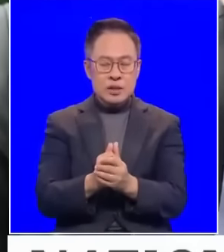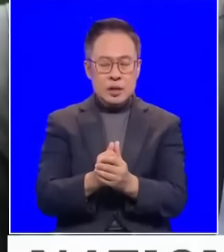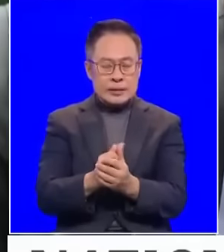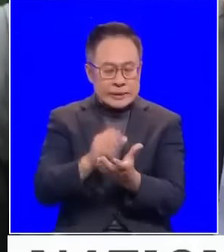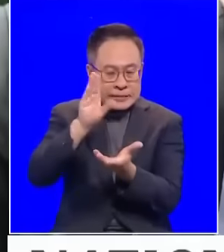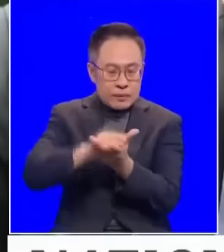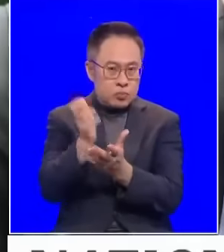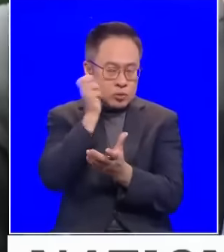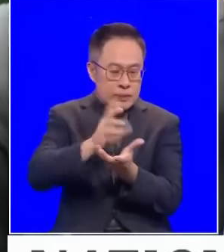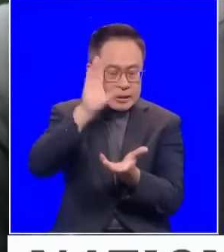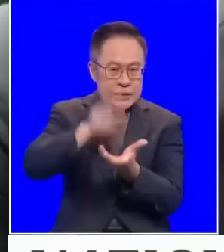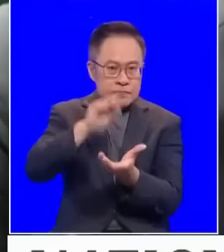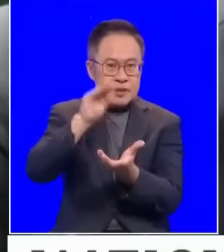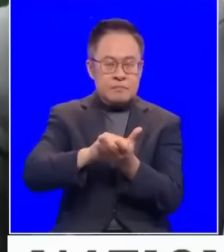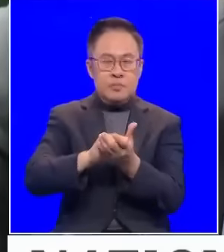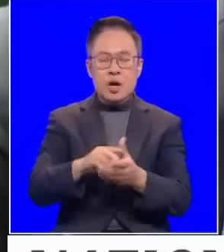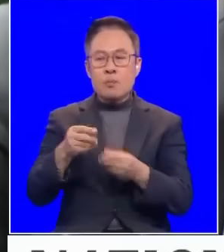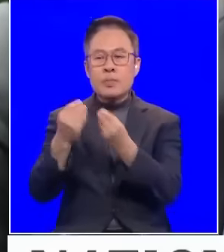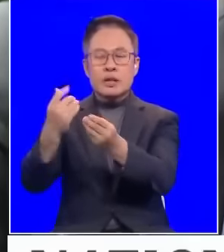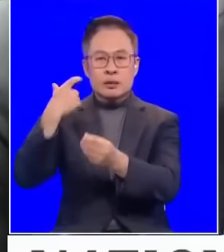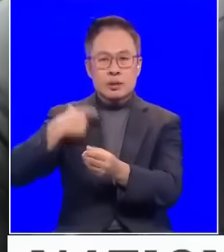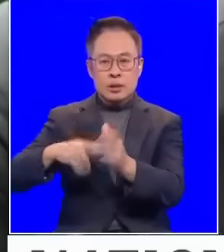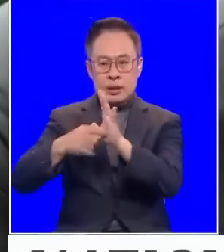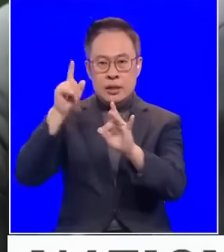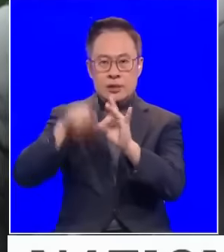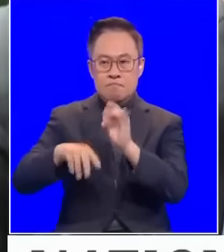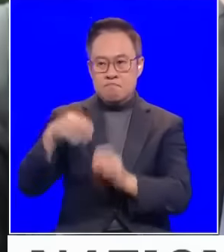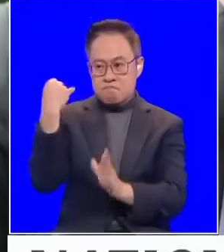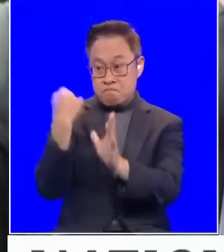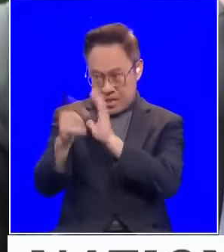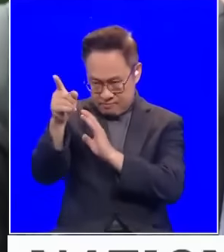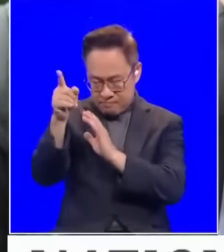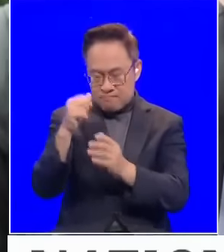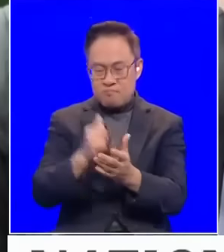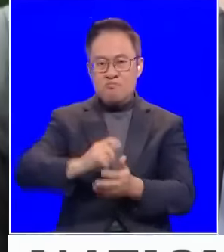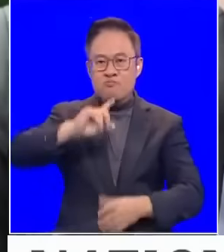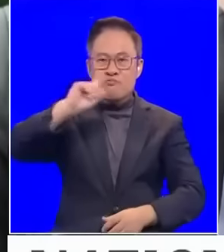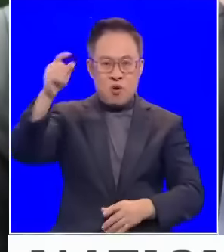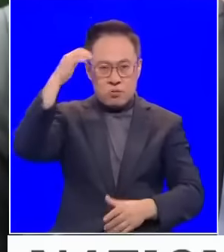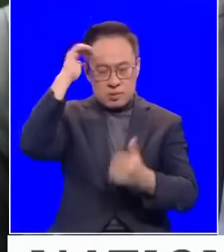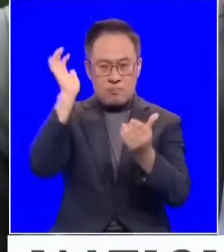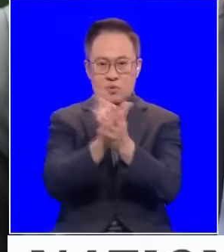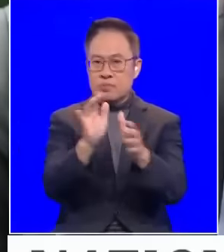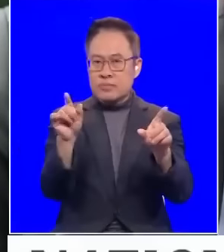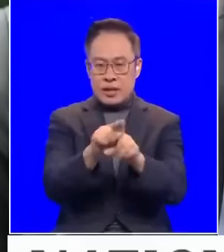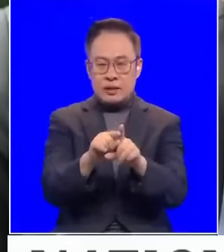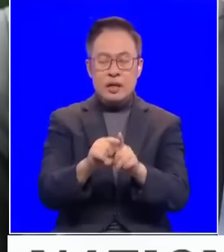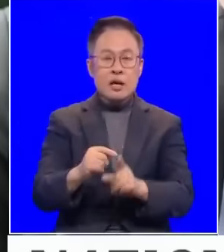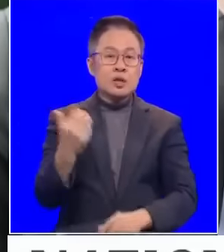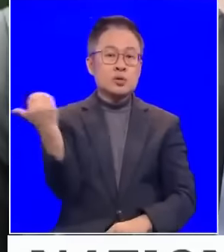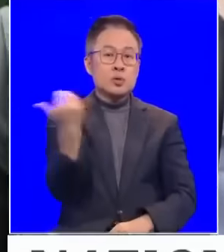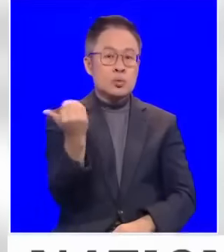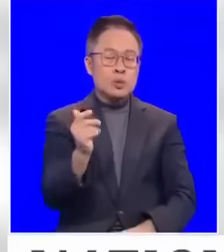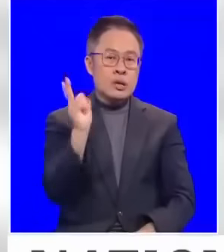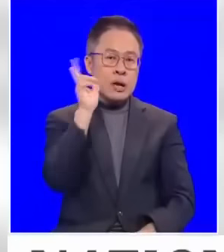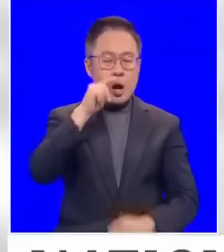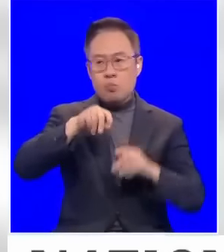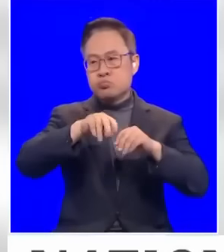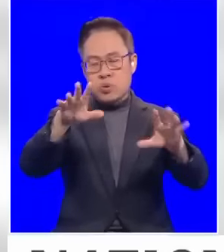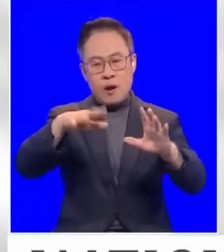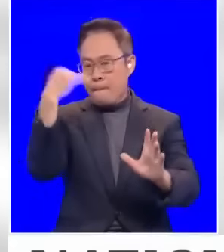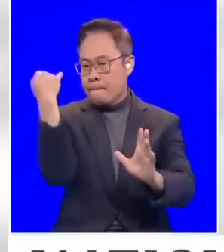น์จำคุก5ปีแล้วสื่อไหนเผยแพร่ก็รับโทษไปด้วยผู้ใดรับรู้ข้อความจากการกระ